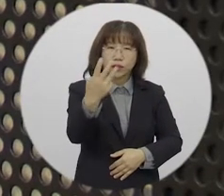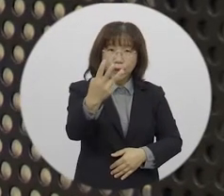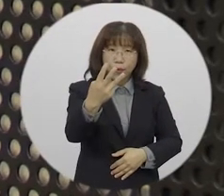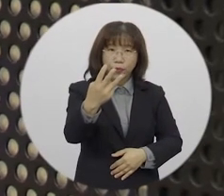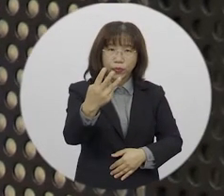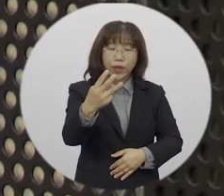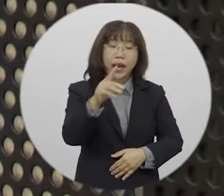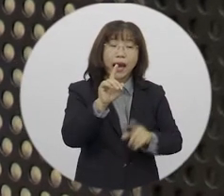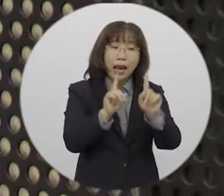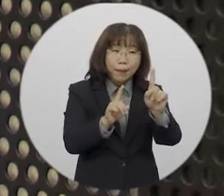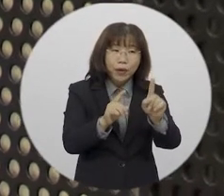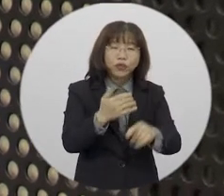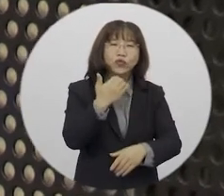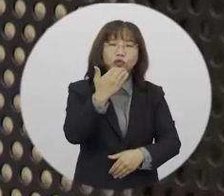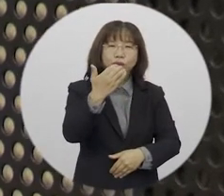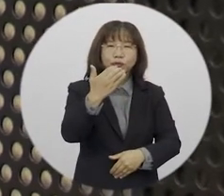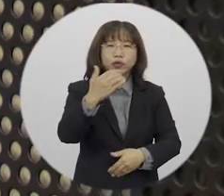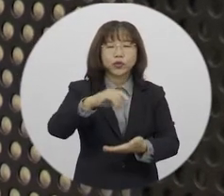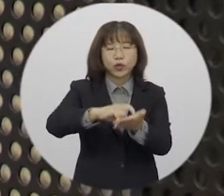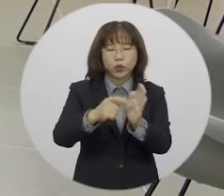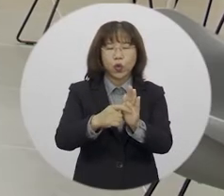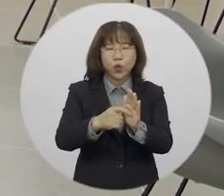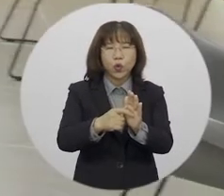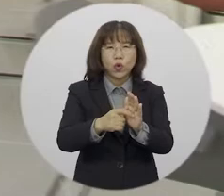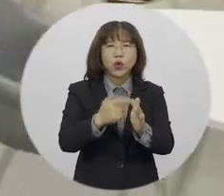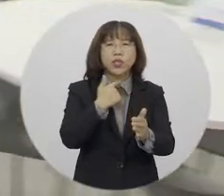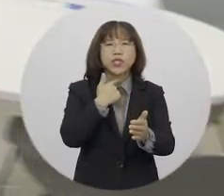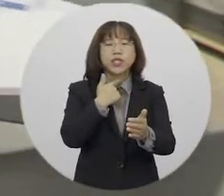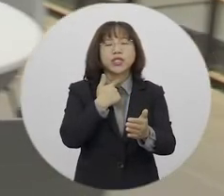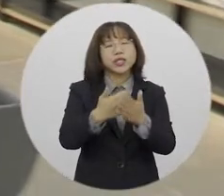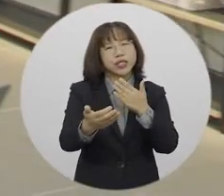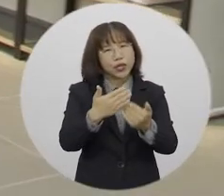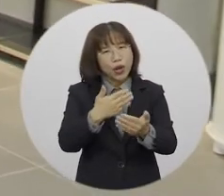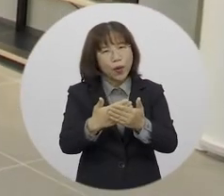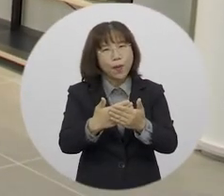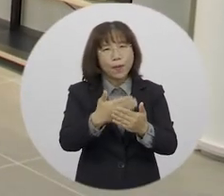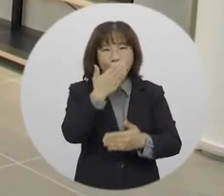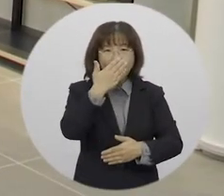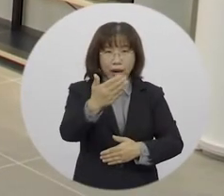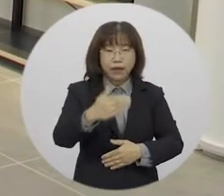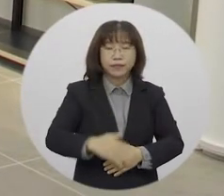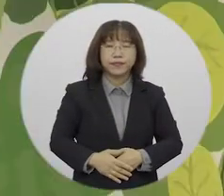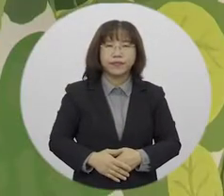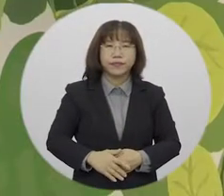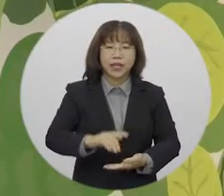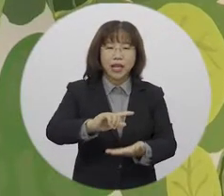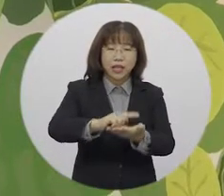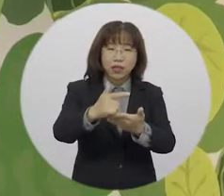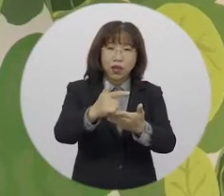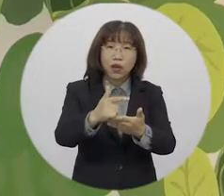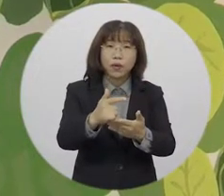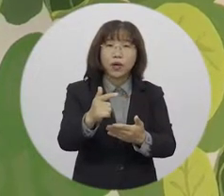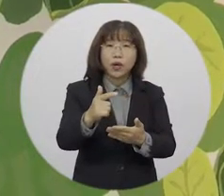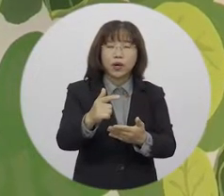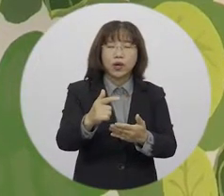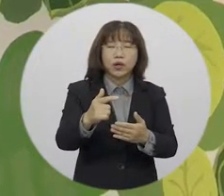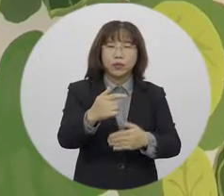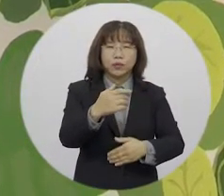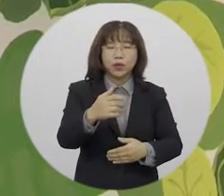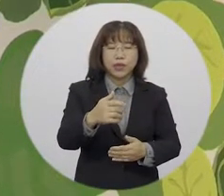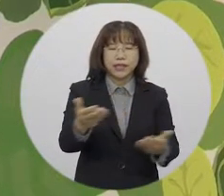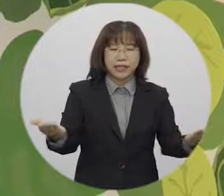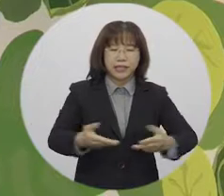운영하며 회차당 90분 동안 이용할 수 있습니다. 예약이나 보다 자세한 사항은 강서 청연